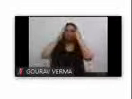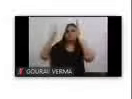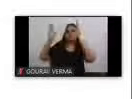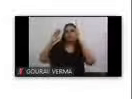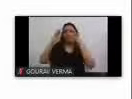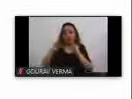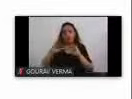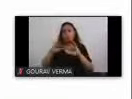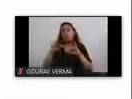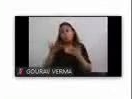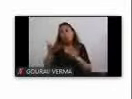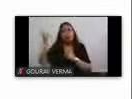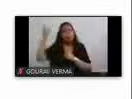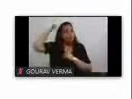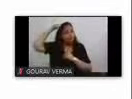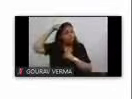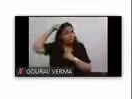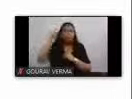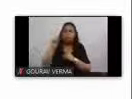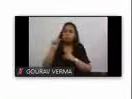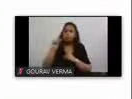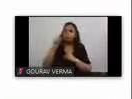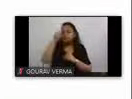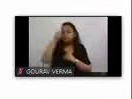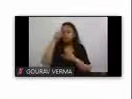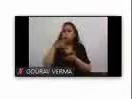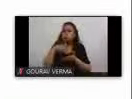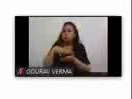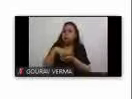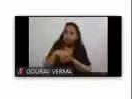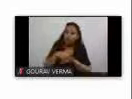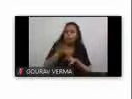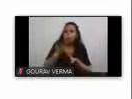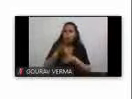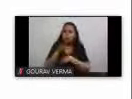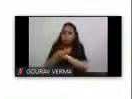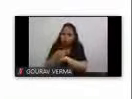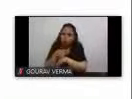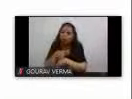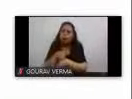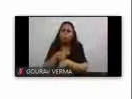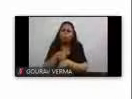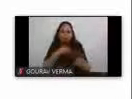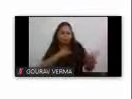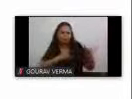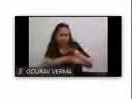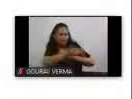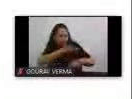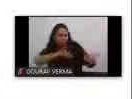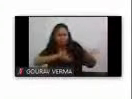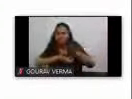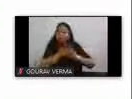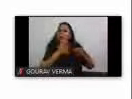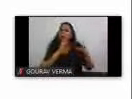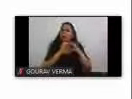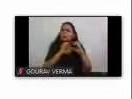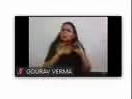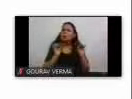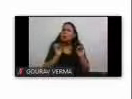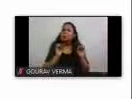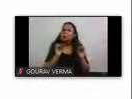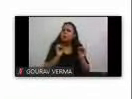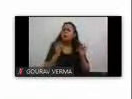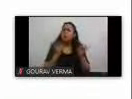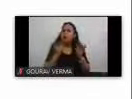cognitive disabilities. क्यों बच्चा एसोशल है, सोशलाइज नहीं कर रहे हैं, वाई, वेदर ही कैन नॉट सी,